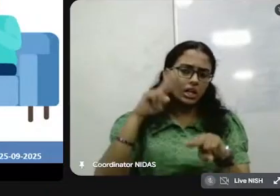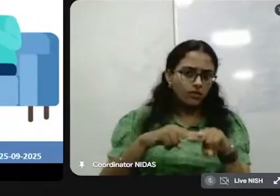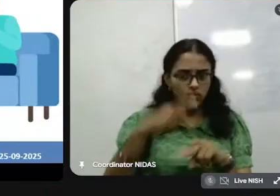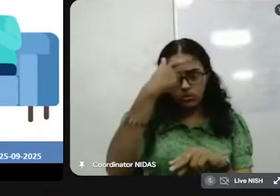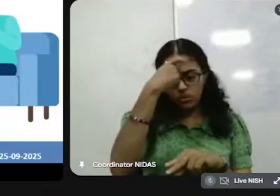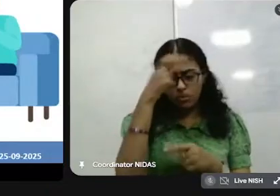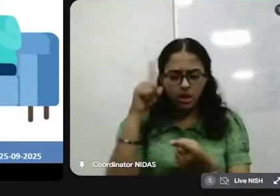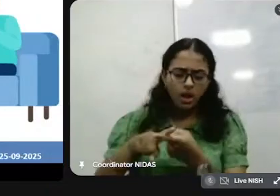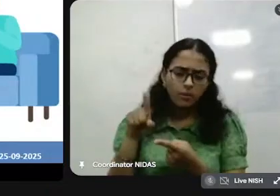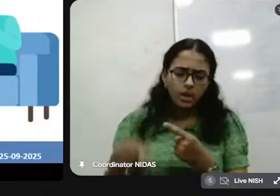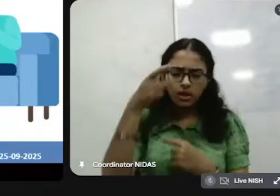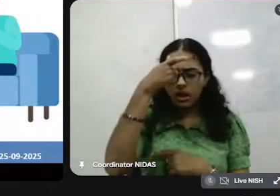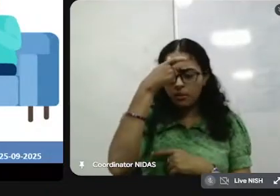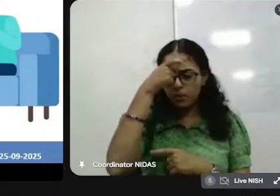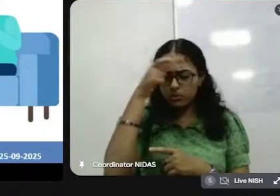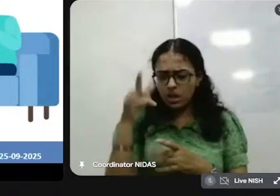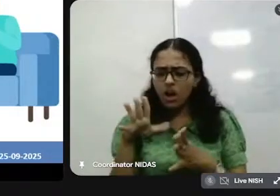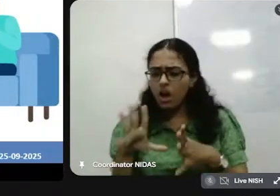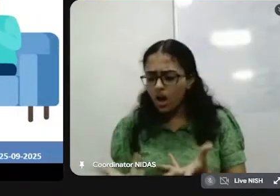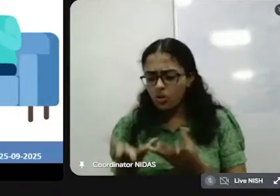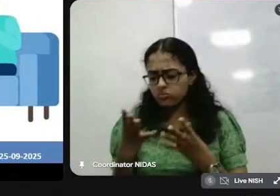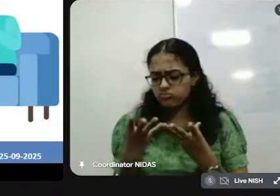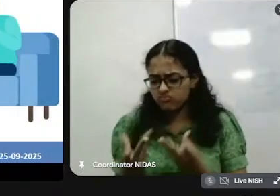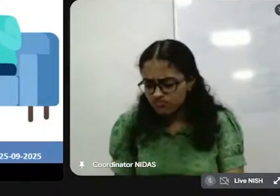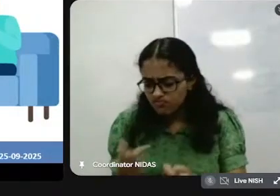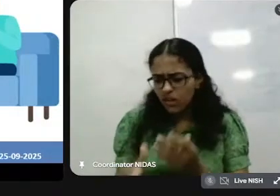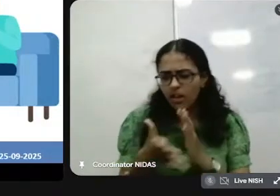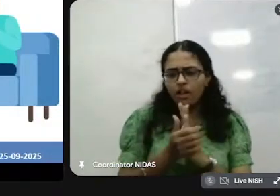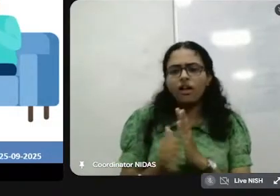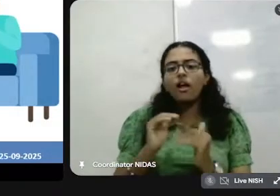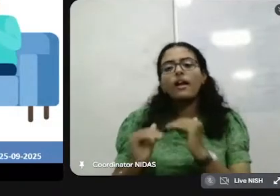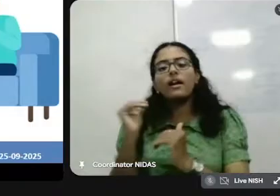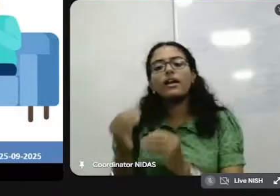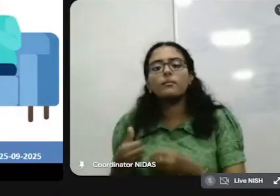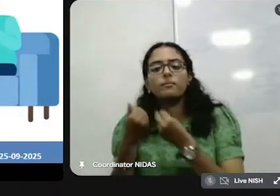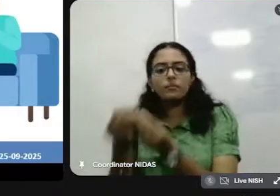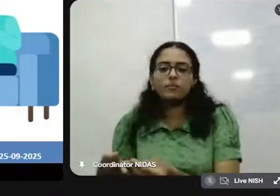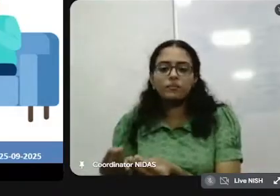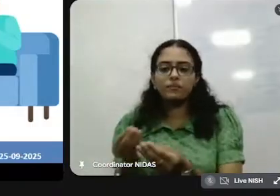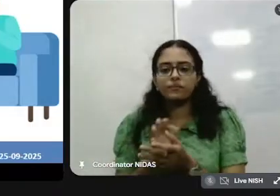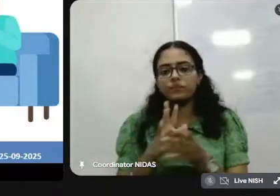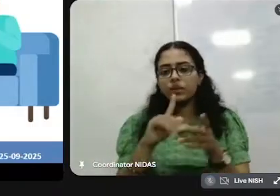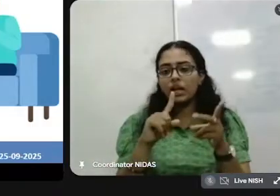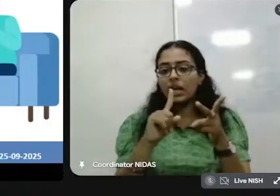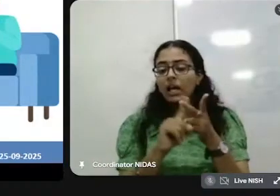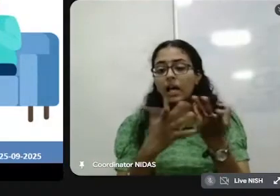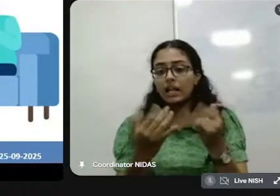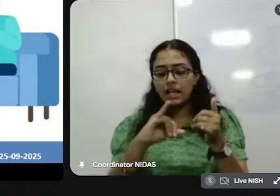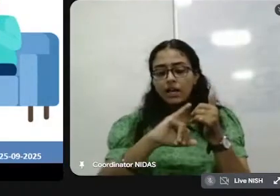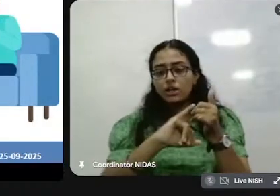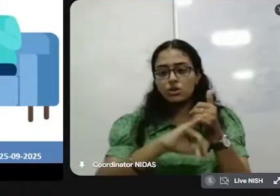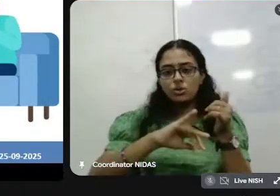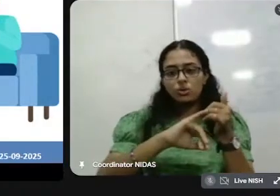ചെയ്യാമെന്നുള്ളത് അവരെയും കൊണ്ട് തന്നെ ചിന്തിപ്പിച്ച് എടുക്കുന്നതാണ് അടുത്തത്. പിന്നെ മൂന്നാമതായിട്ട് സോഷ്യൽ സ്കിൽസ് ട്രെയിനിങ് ആണ്